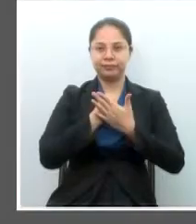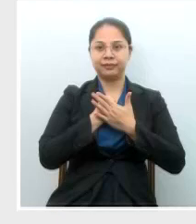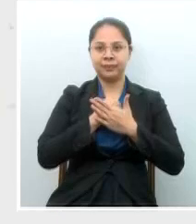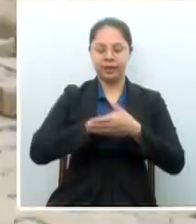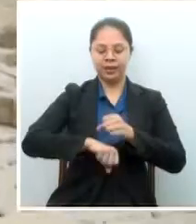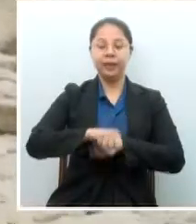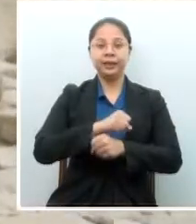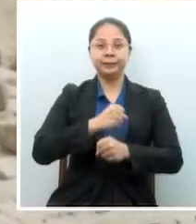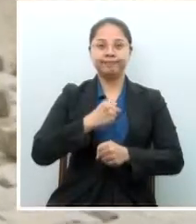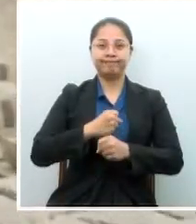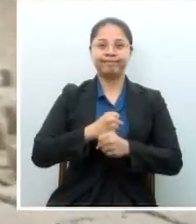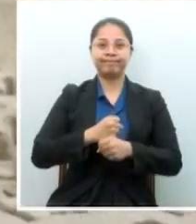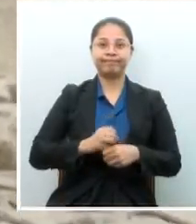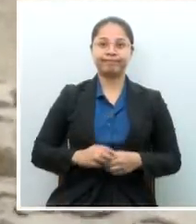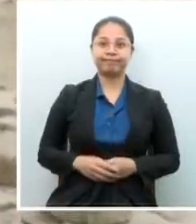Learning